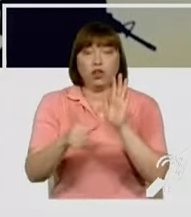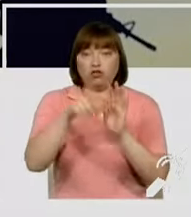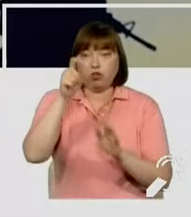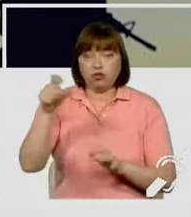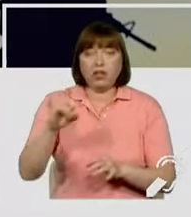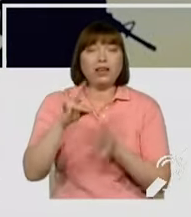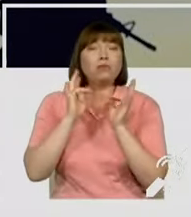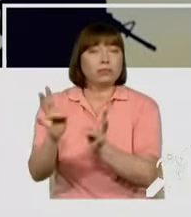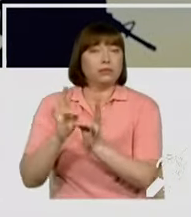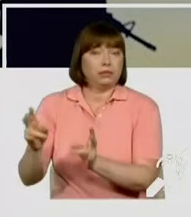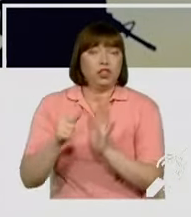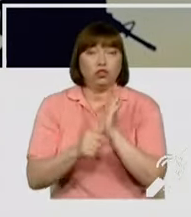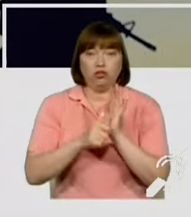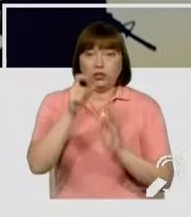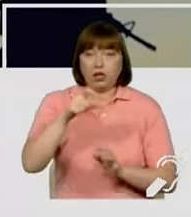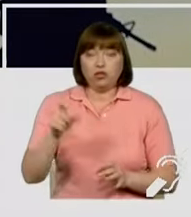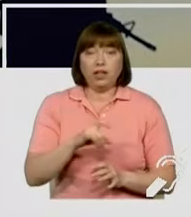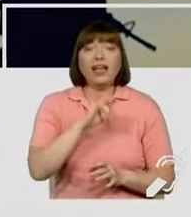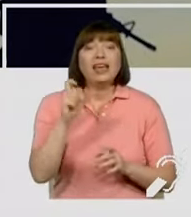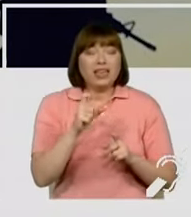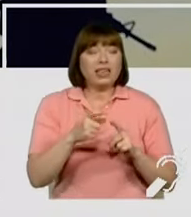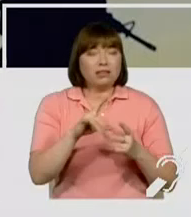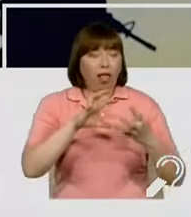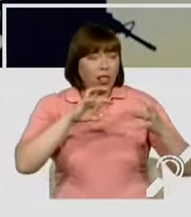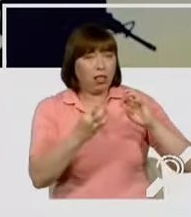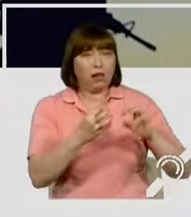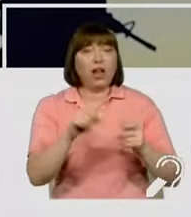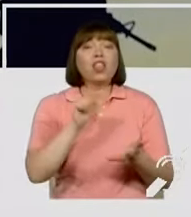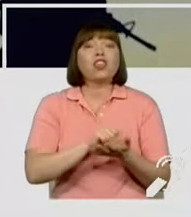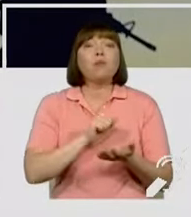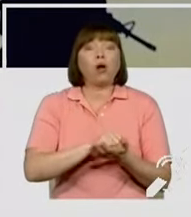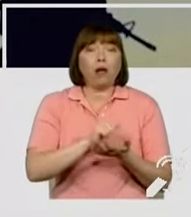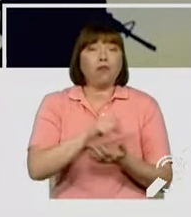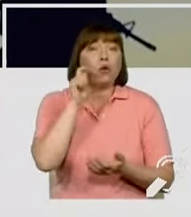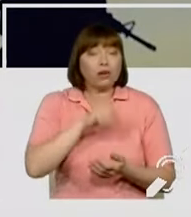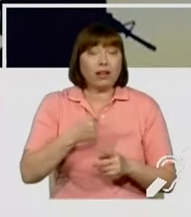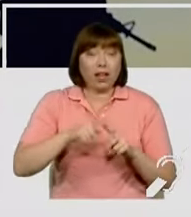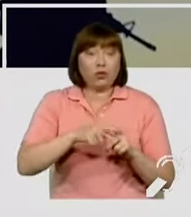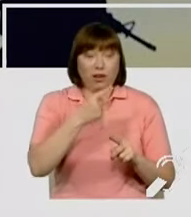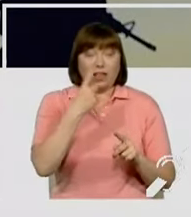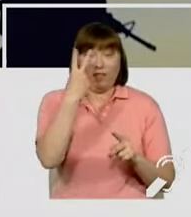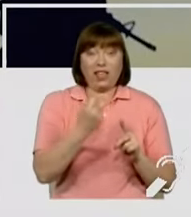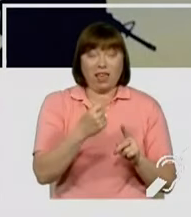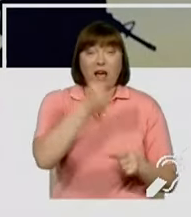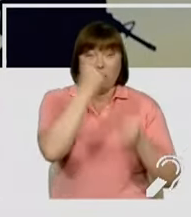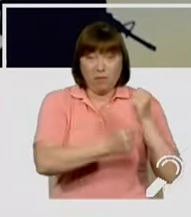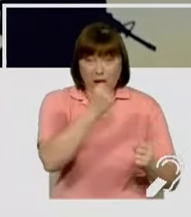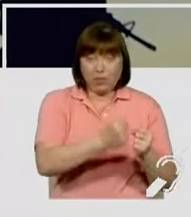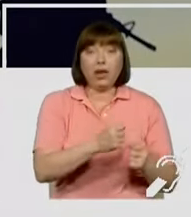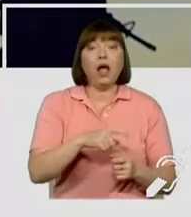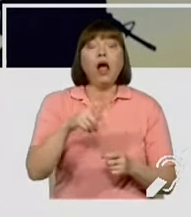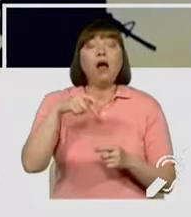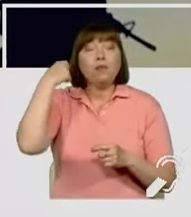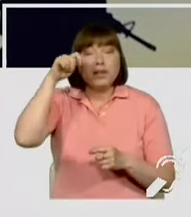și au rănit alți 60. Din ruinele cele mai mari tipografii din Ucraina, bombardată de ruși acum 2 zile, liderul de la